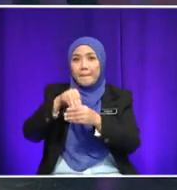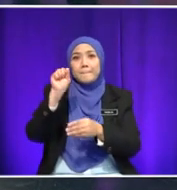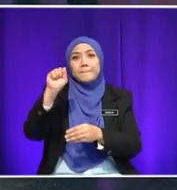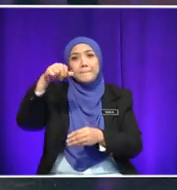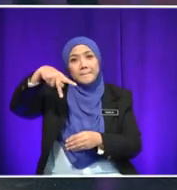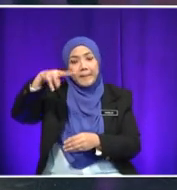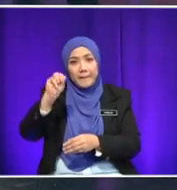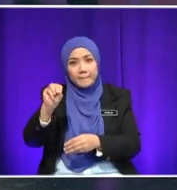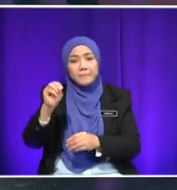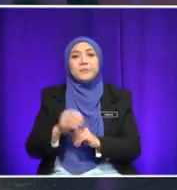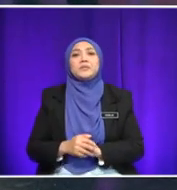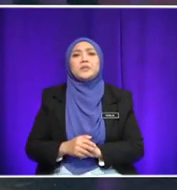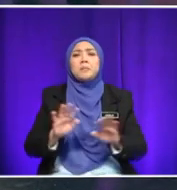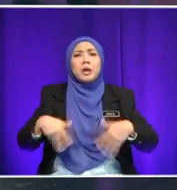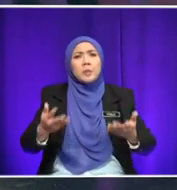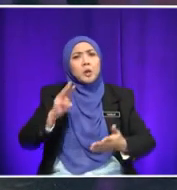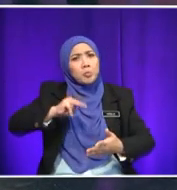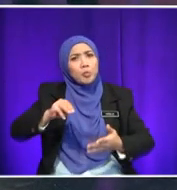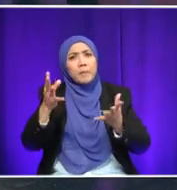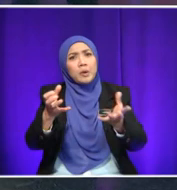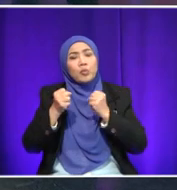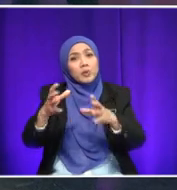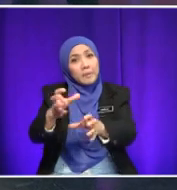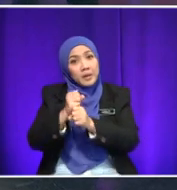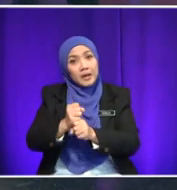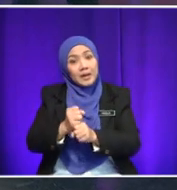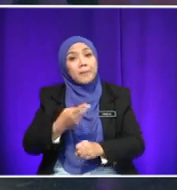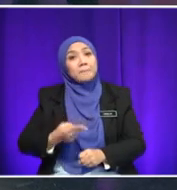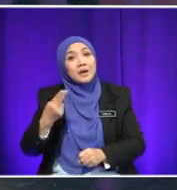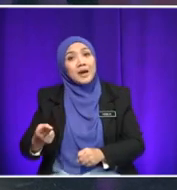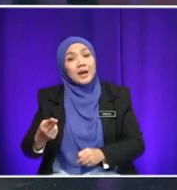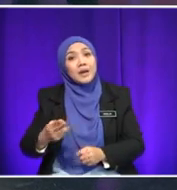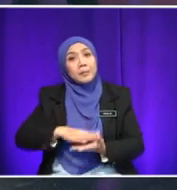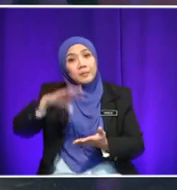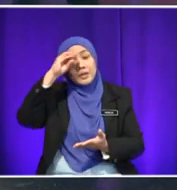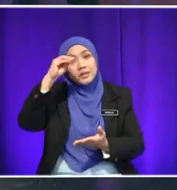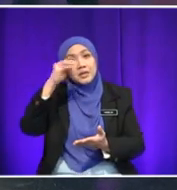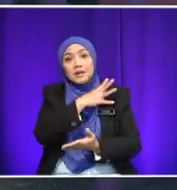di rumah ingin mendapatkan bahan pembelajaran ataupun latihan pengukuhan